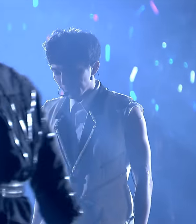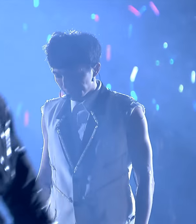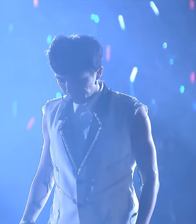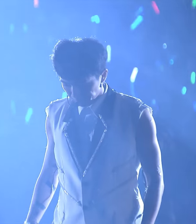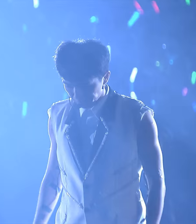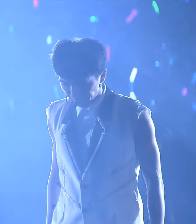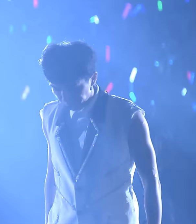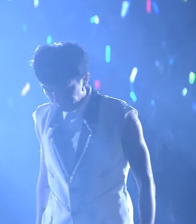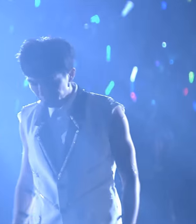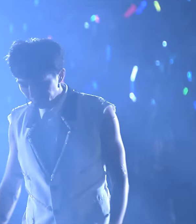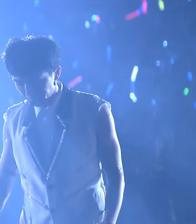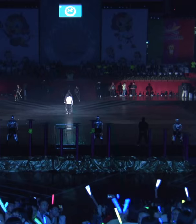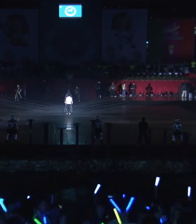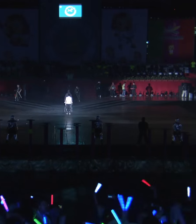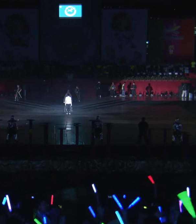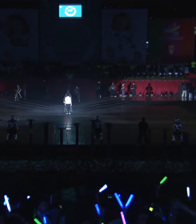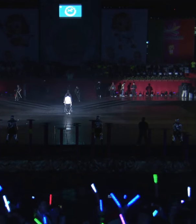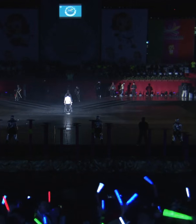谢大家。